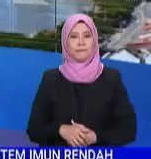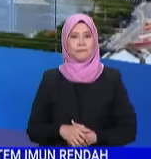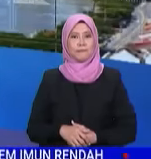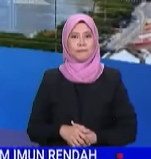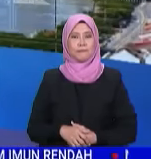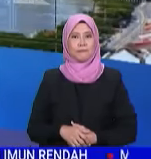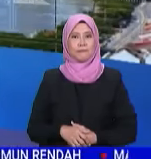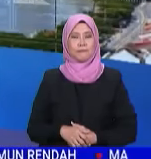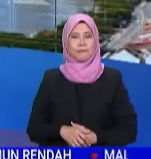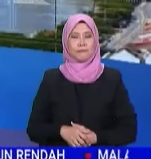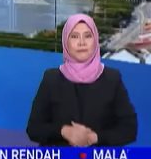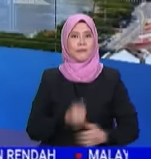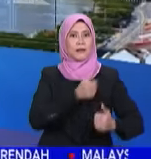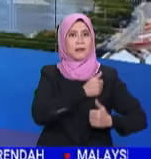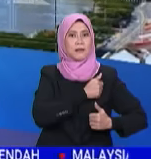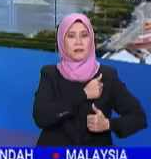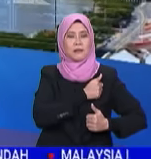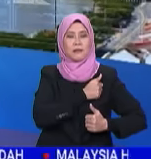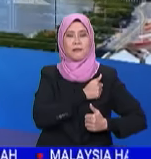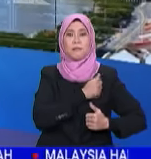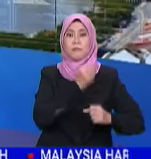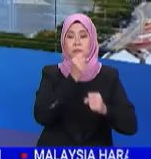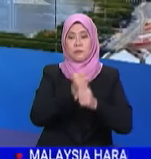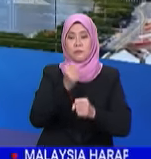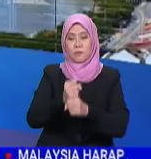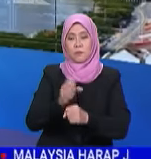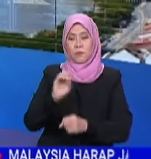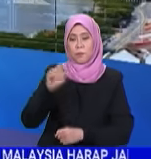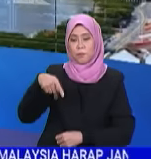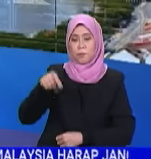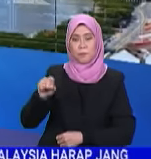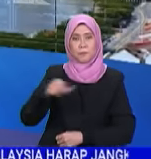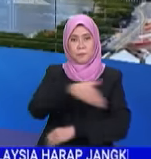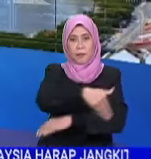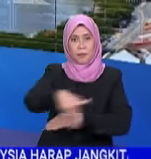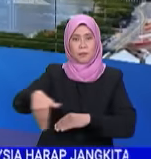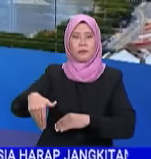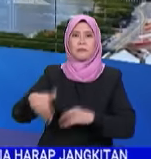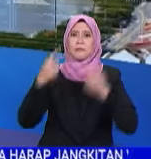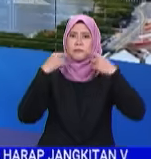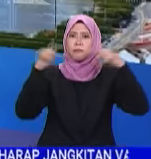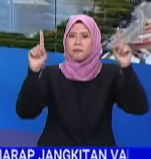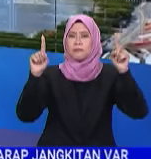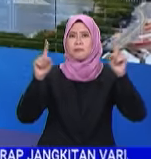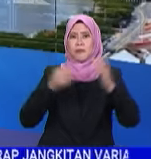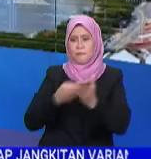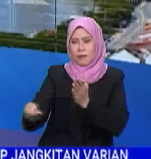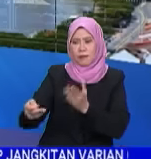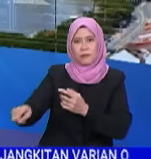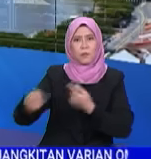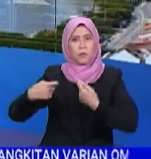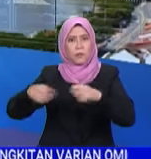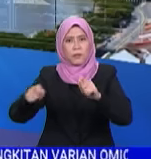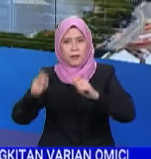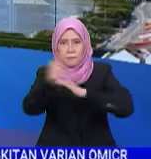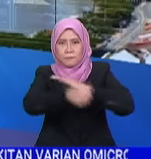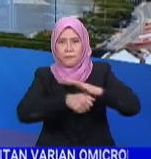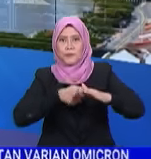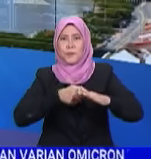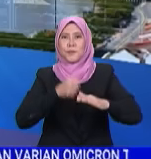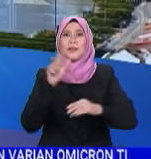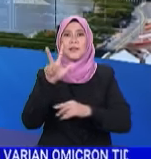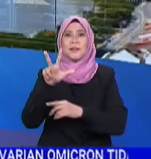Augusto anggota tentera Darat yang bertugas dalam op benteng di merapuk lawas berjaya menggagalkan cubaan menyeluduk